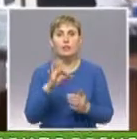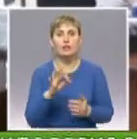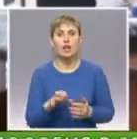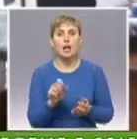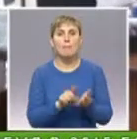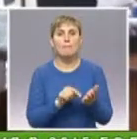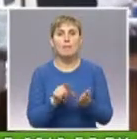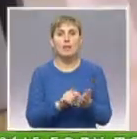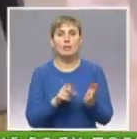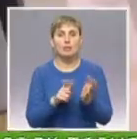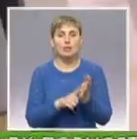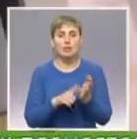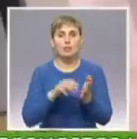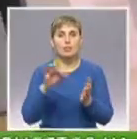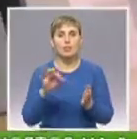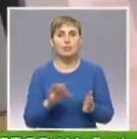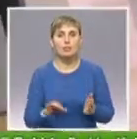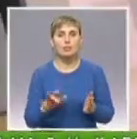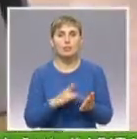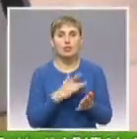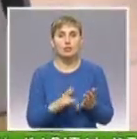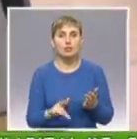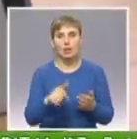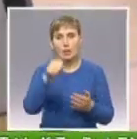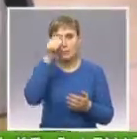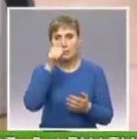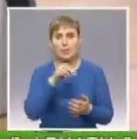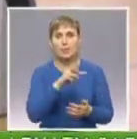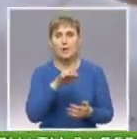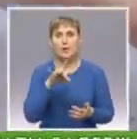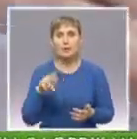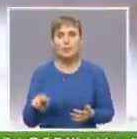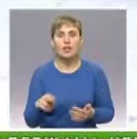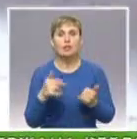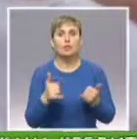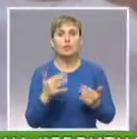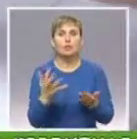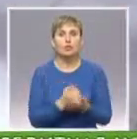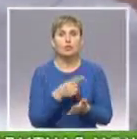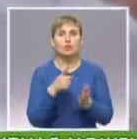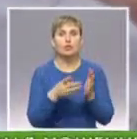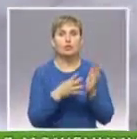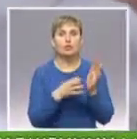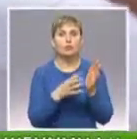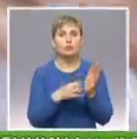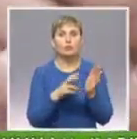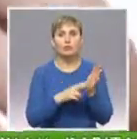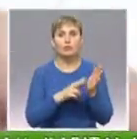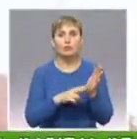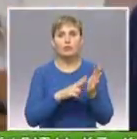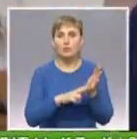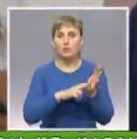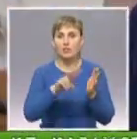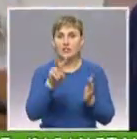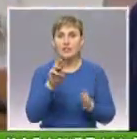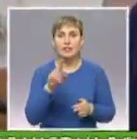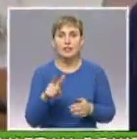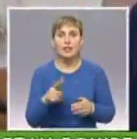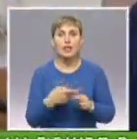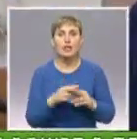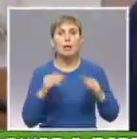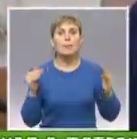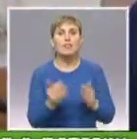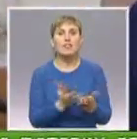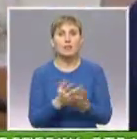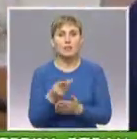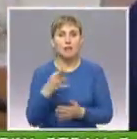а пособия на 7%. Все потому, что пересчитали месячный расчетный показатель. Теперь он составляет 1982 тенге. Так, минимальная выплата